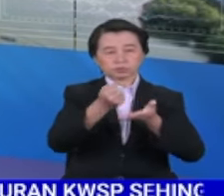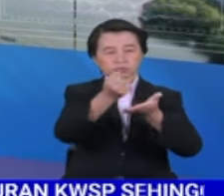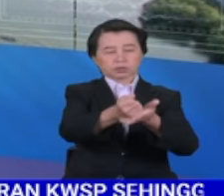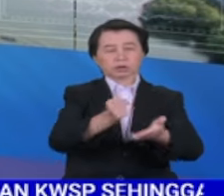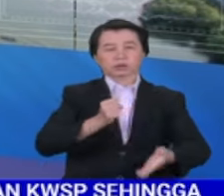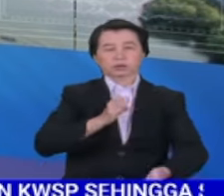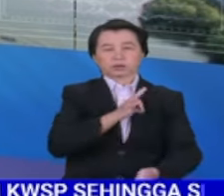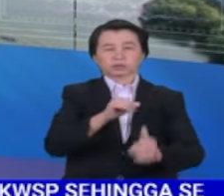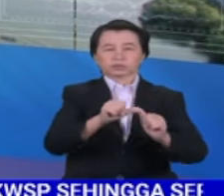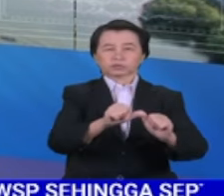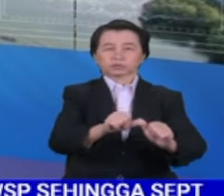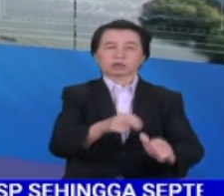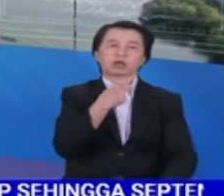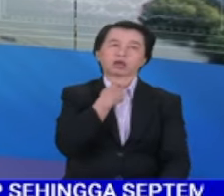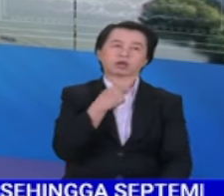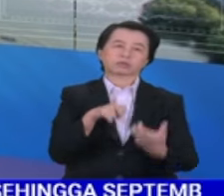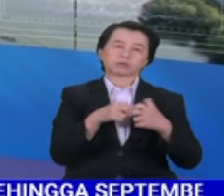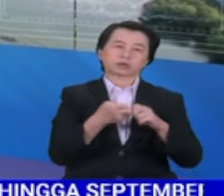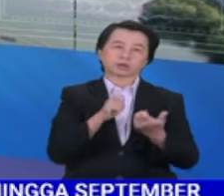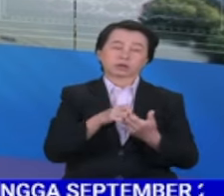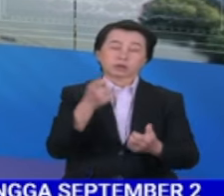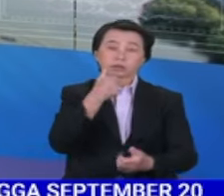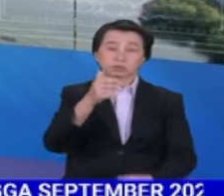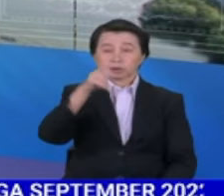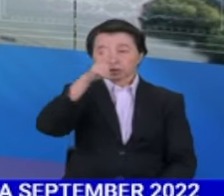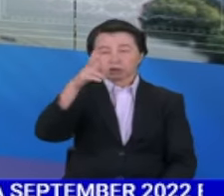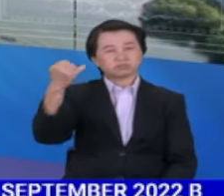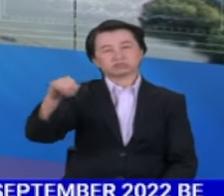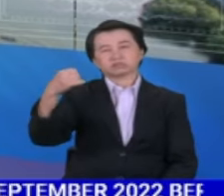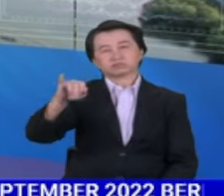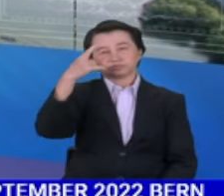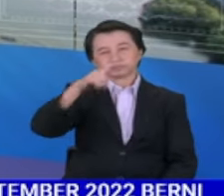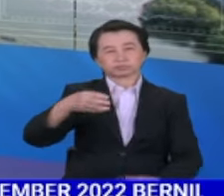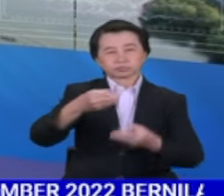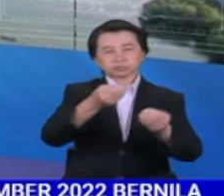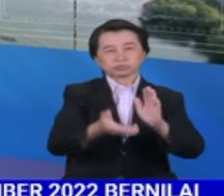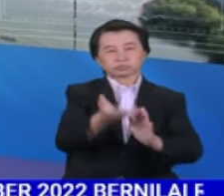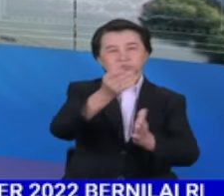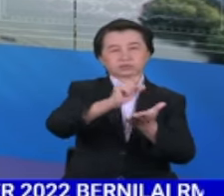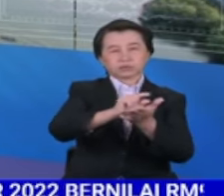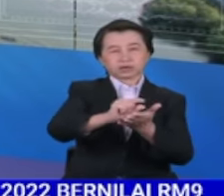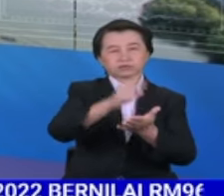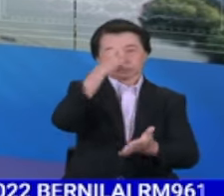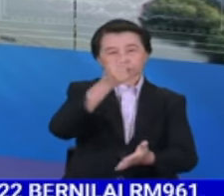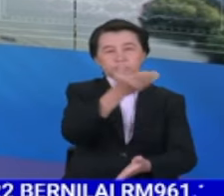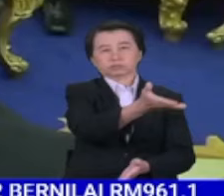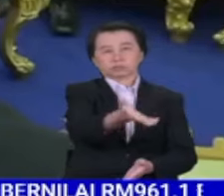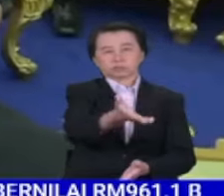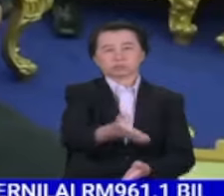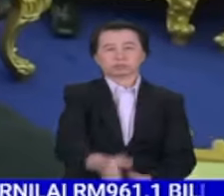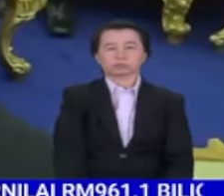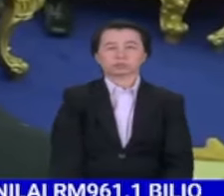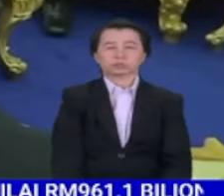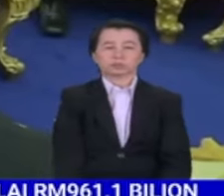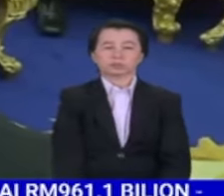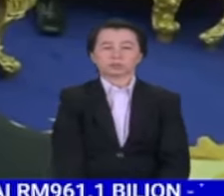daripada terus terkesan memandangkan kerajaan tidak mampu untuk memberi kenaikan gaji kepada mereka